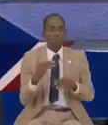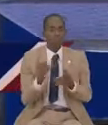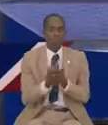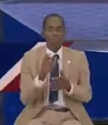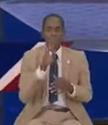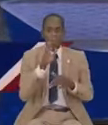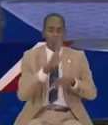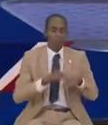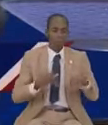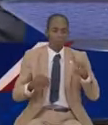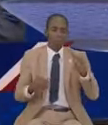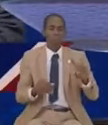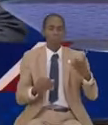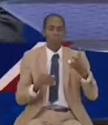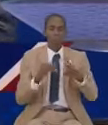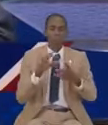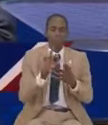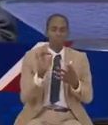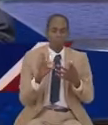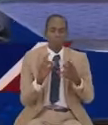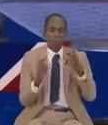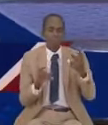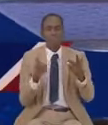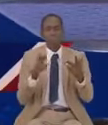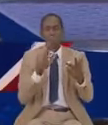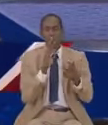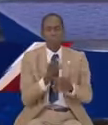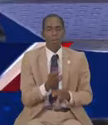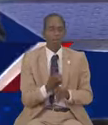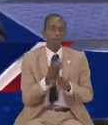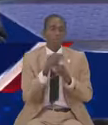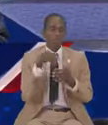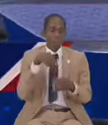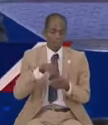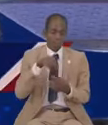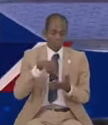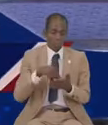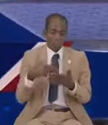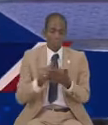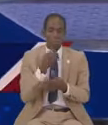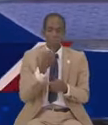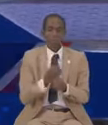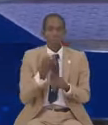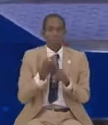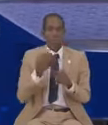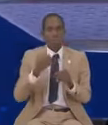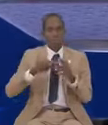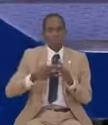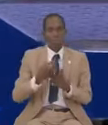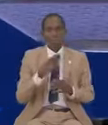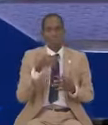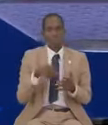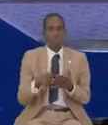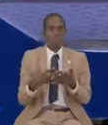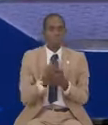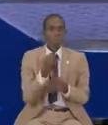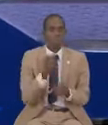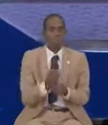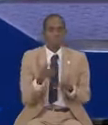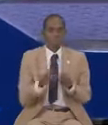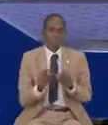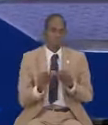appelé et choisis et fidèle dans cette nouvelle année dans le commencement de cette nouvelle année jusqu'au tu